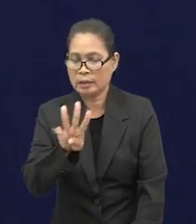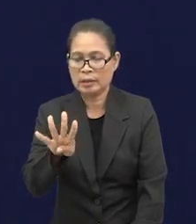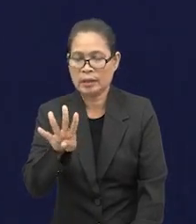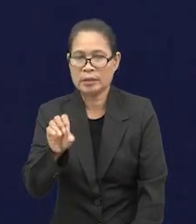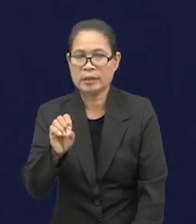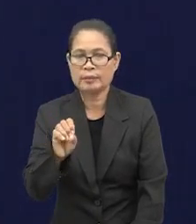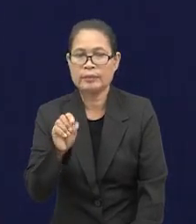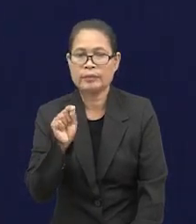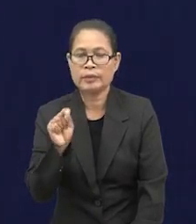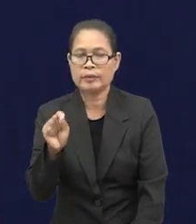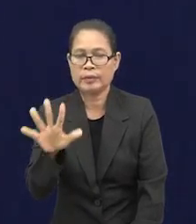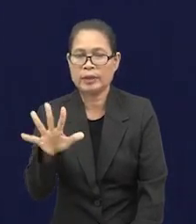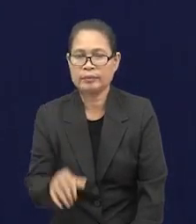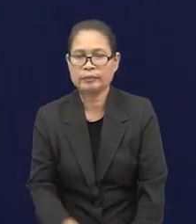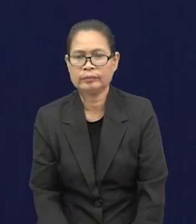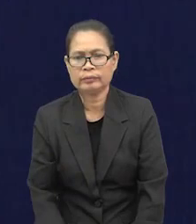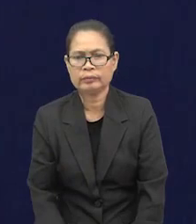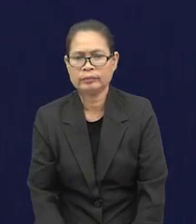160